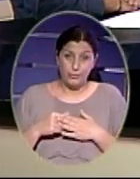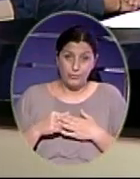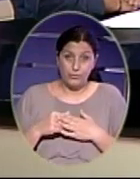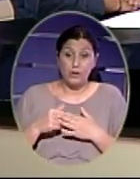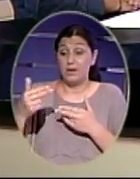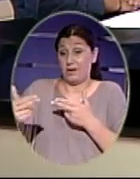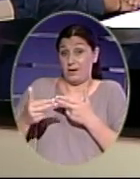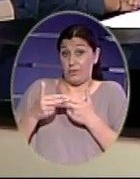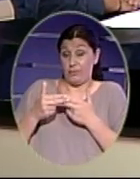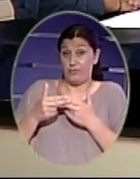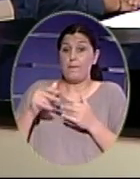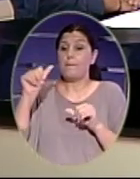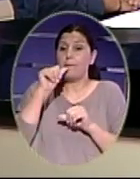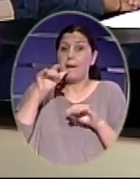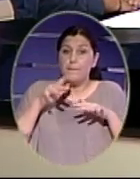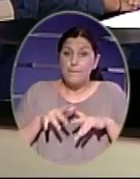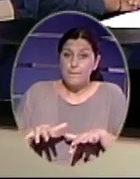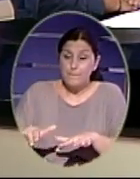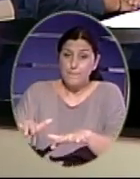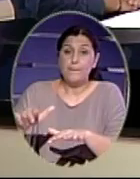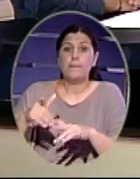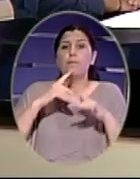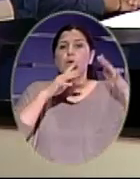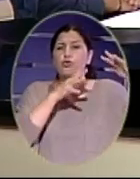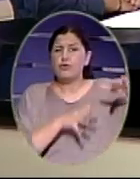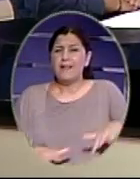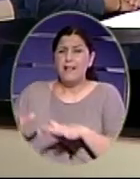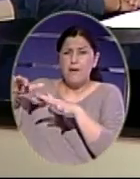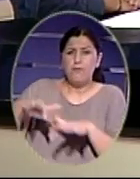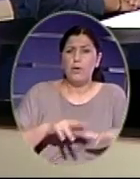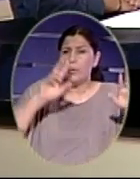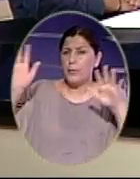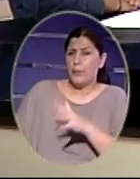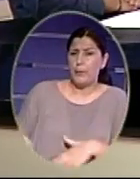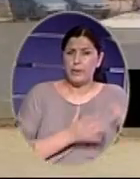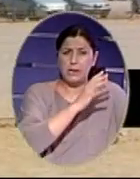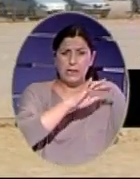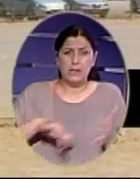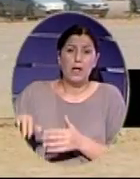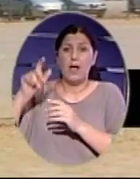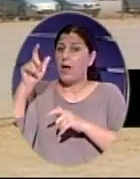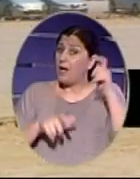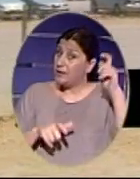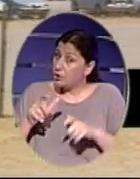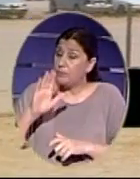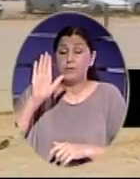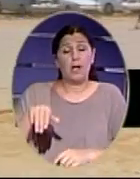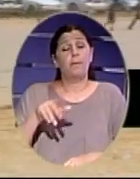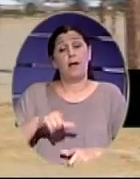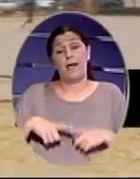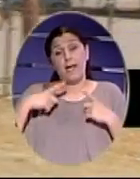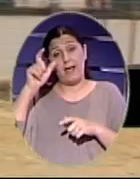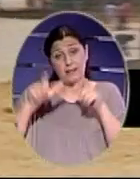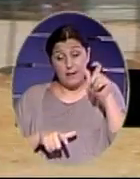לשבת ליד מובל מים שבמצב של שיטפון יכול לגרוף אנשים ולגרום לנזק, אין כספי ואין בחיי